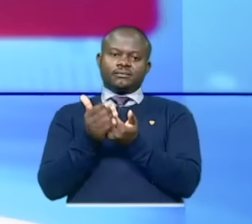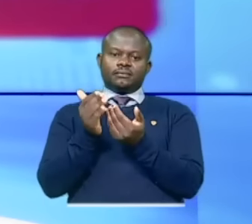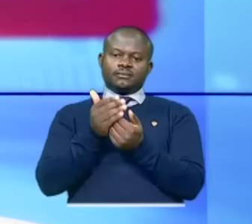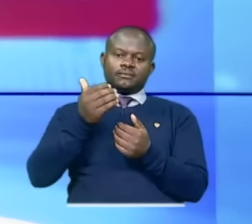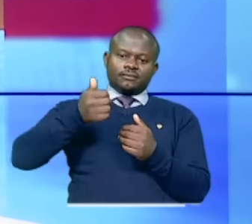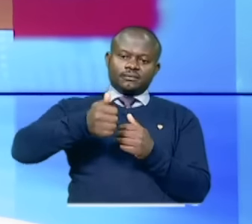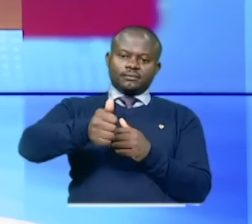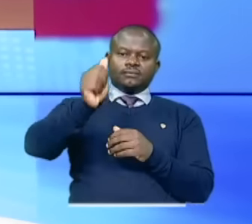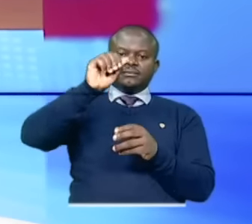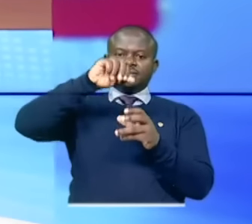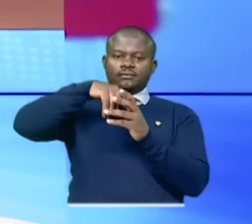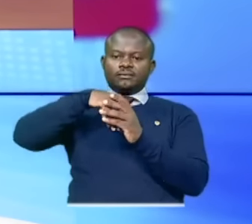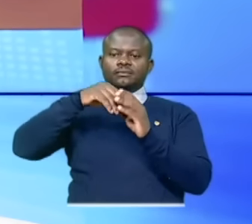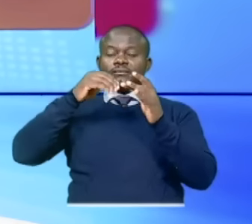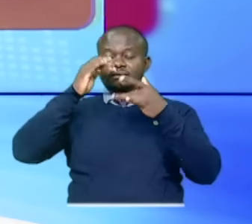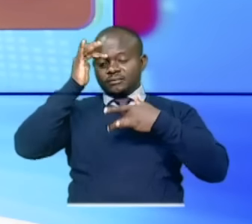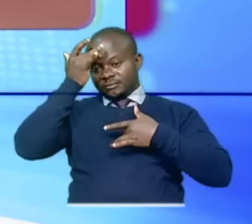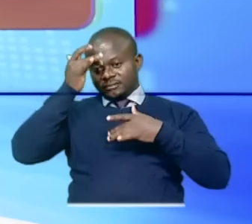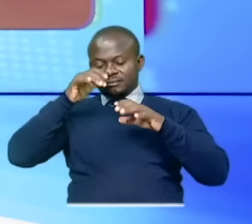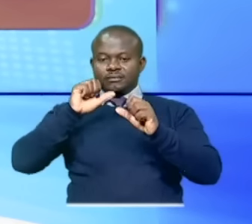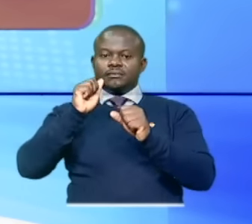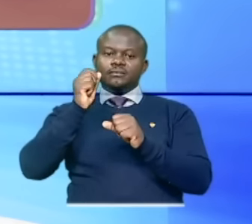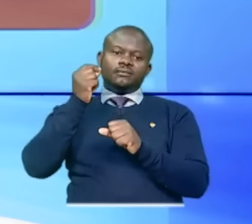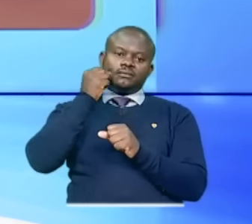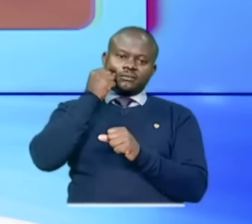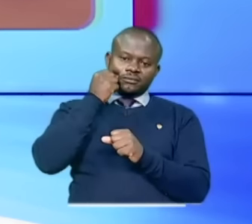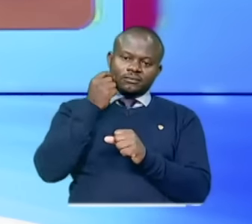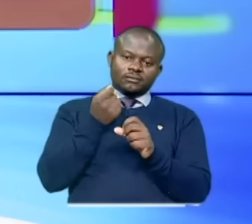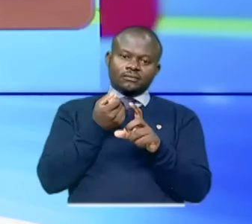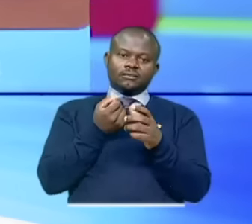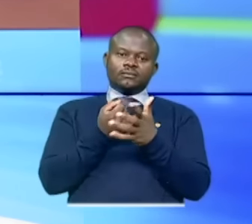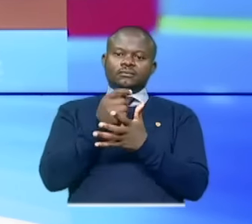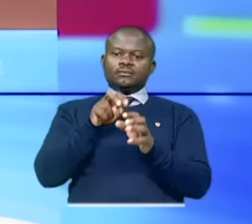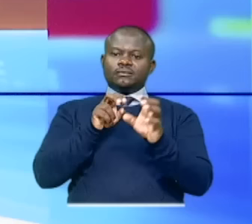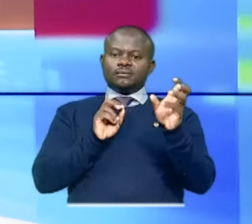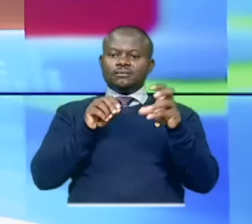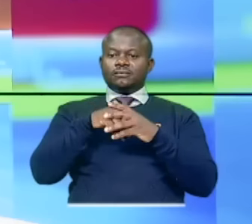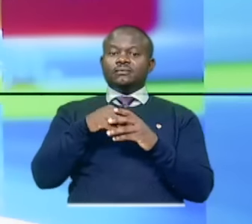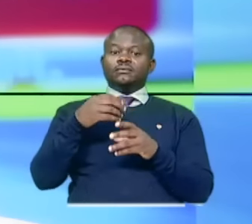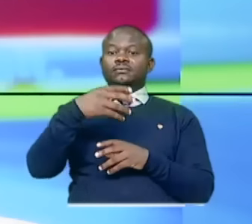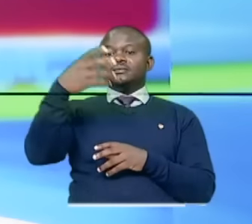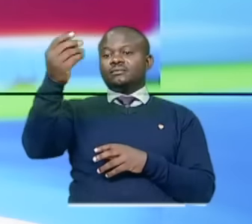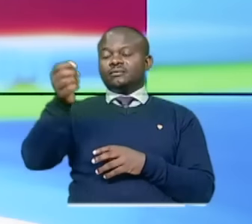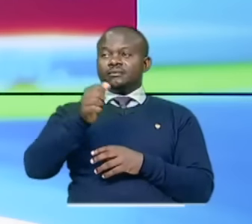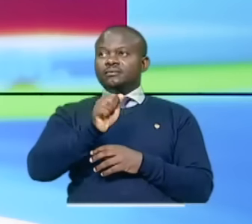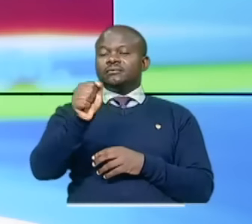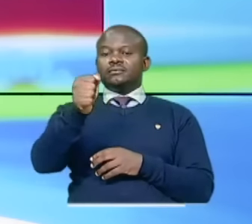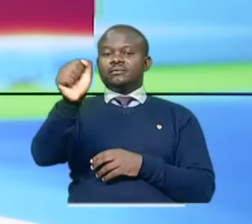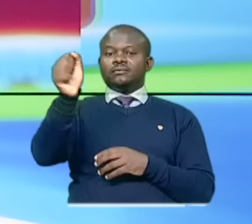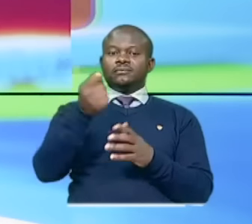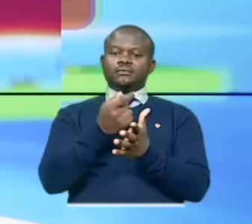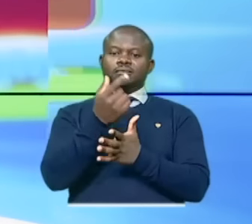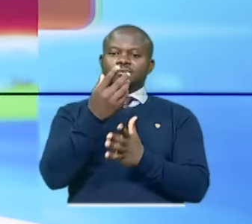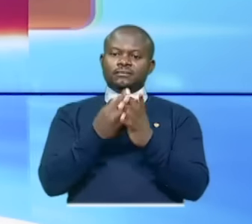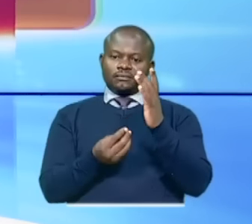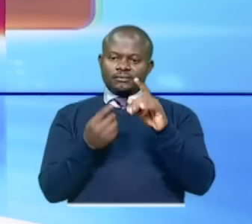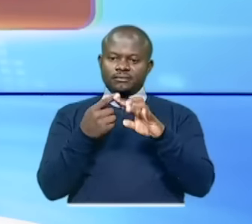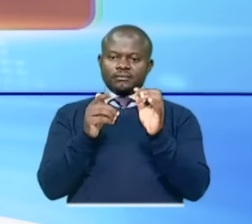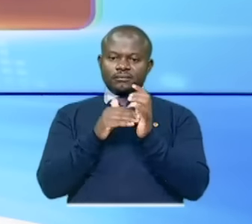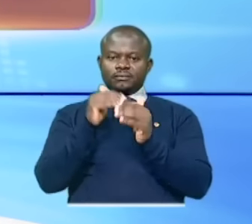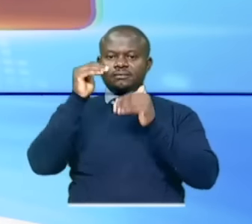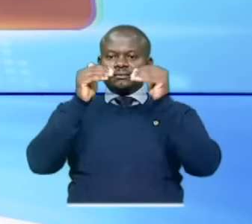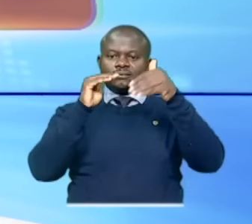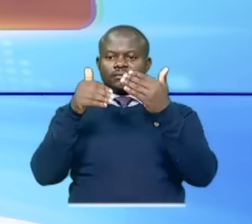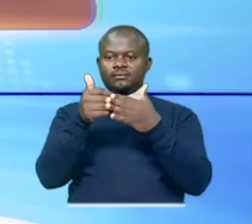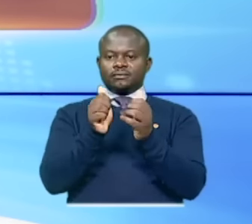bwabo harimo n'uburwayi bufata inzuki bituma ziva mu mitiba yabo zikigendera bityo bikabatera igihombo. Icyakora inzego